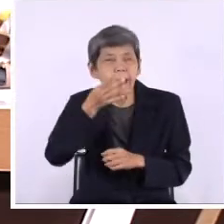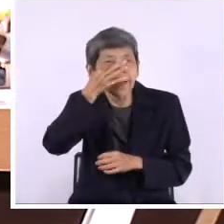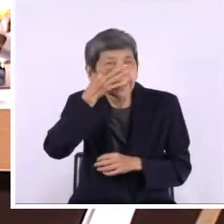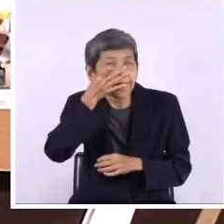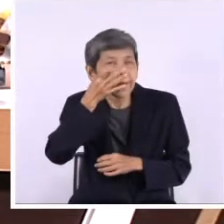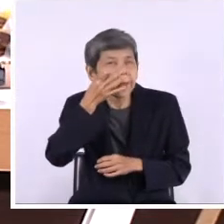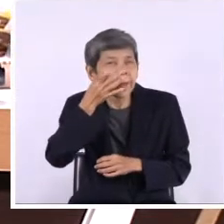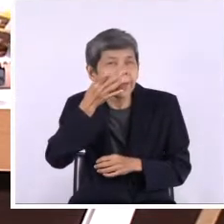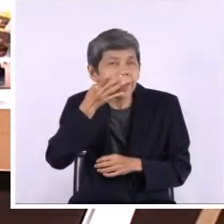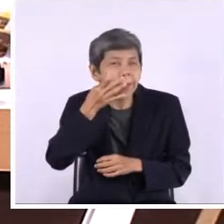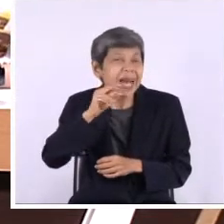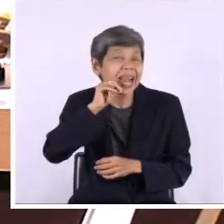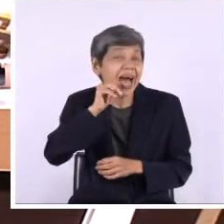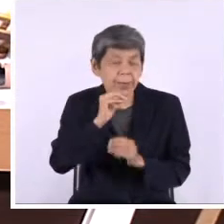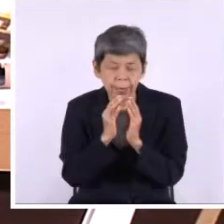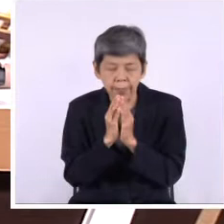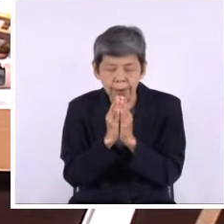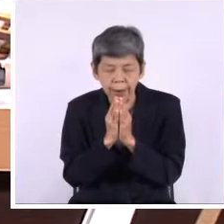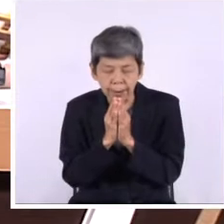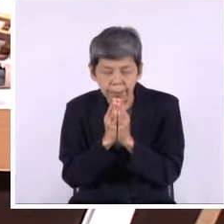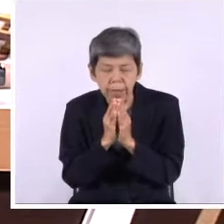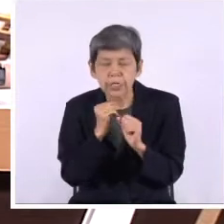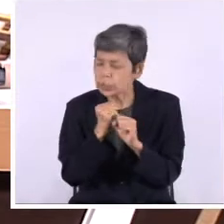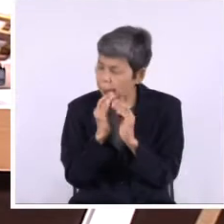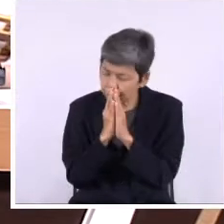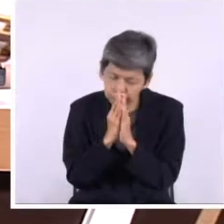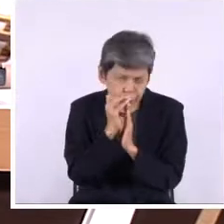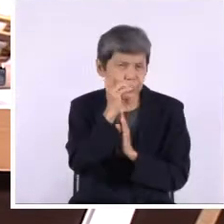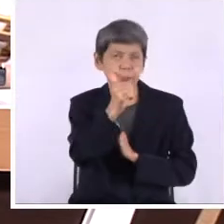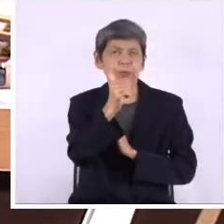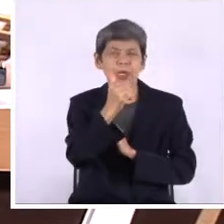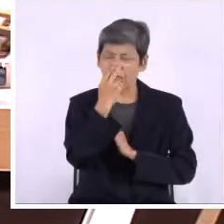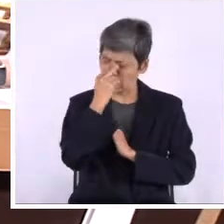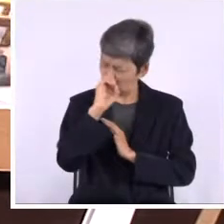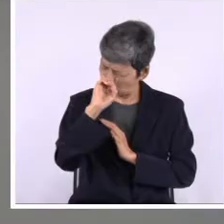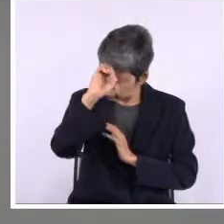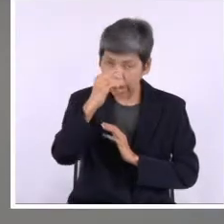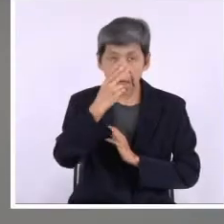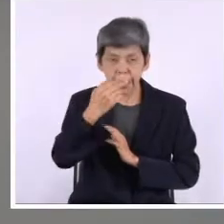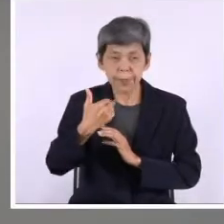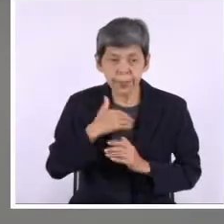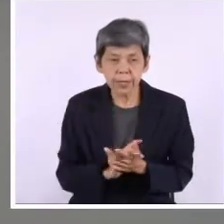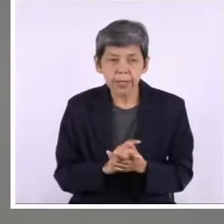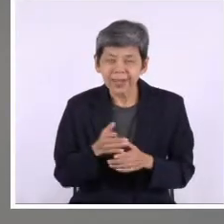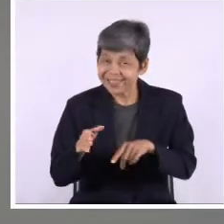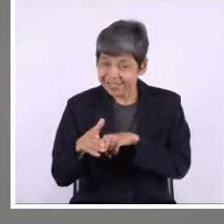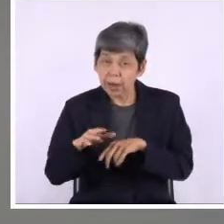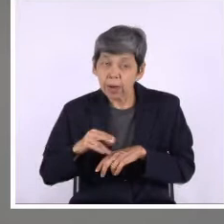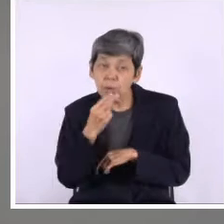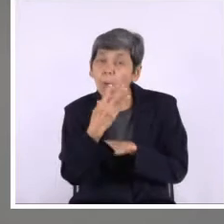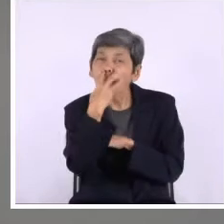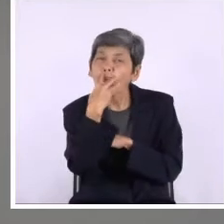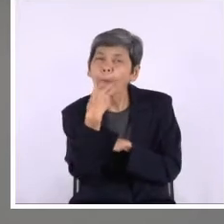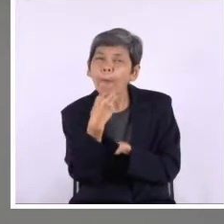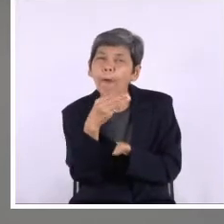เสน่ห์มาเป็นของที่เด่นเรื่องเมตตามหานิยมซึ่งเราไม่เคยได้เห็นเลยวันนี้ได้เห็นเพราะว่ามีพะยูนตัวหนึ่งขึ้นมาเกย